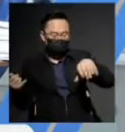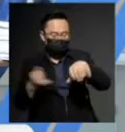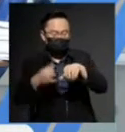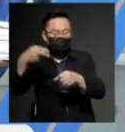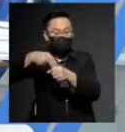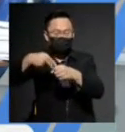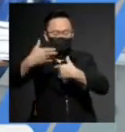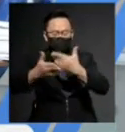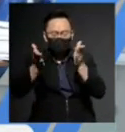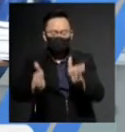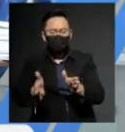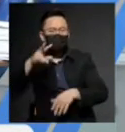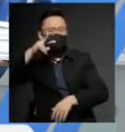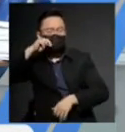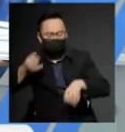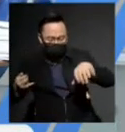ำอยู่